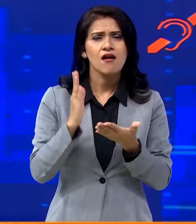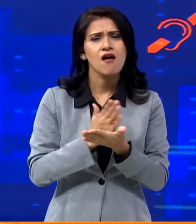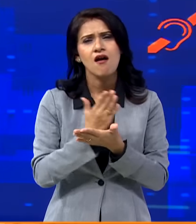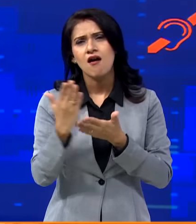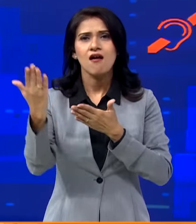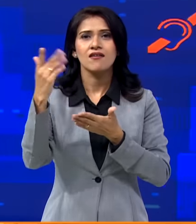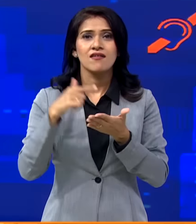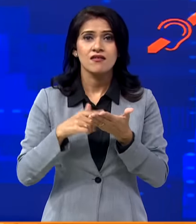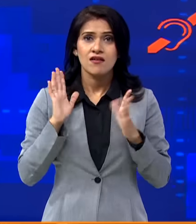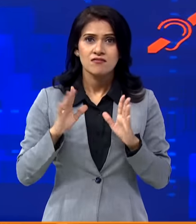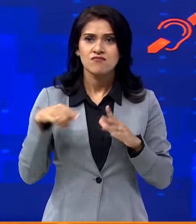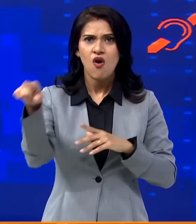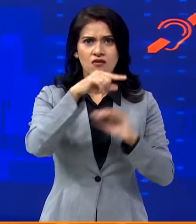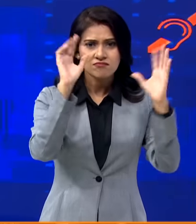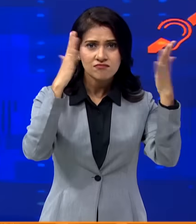तो उसको दाद